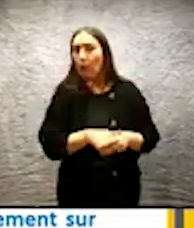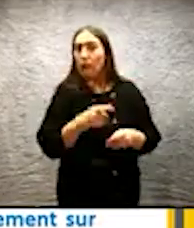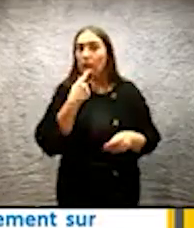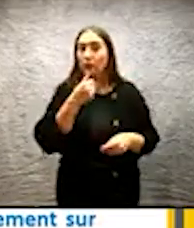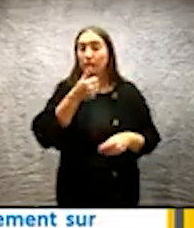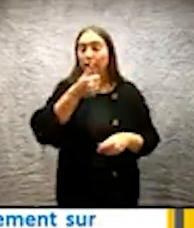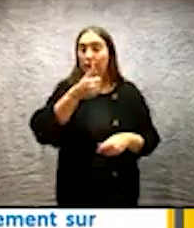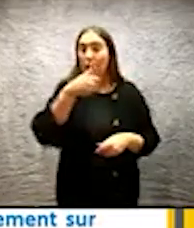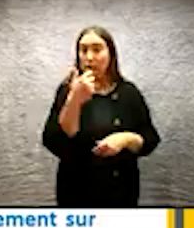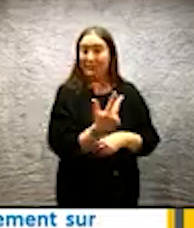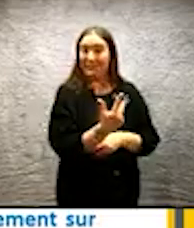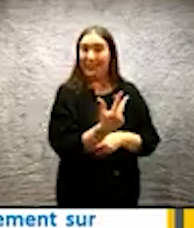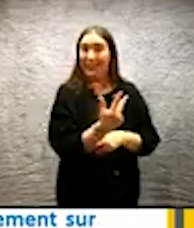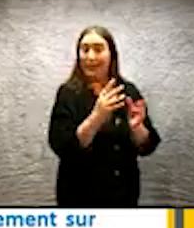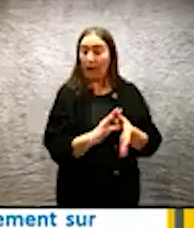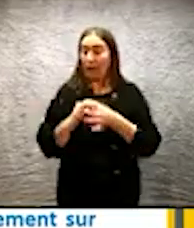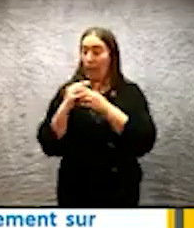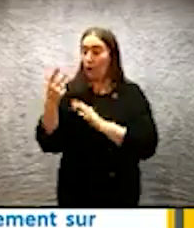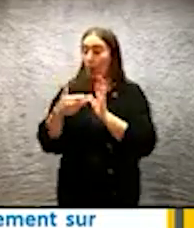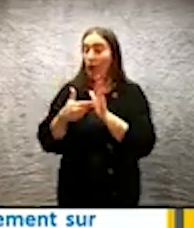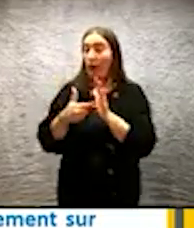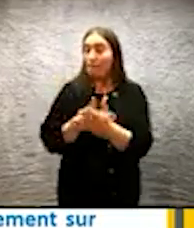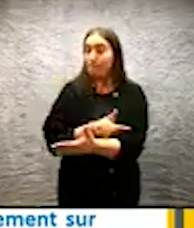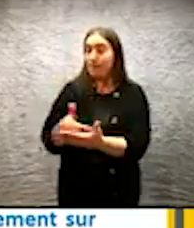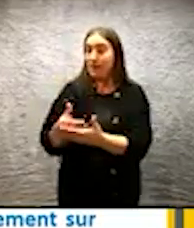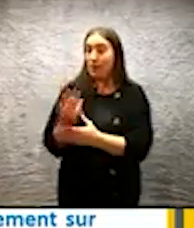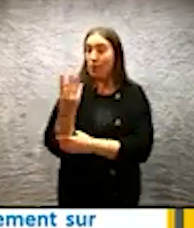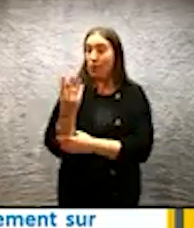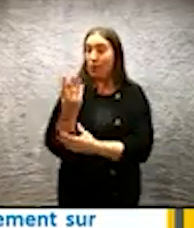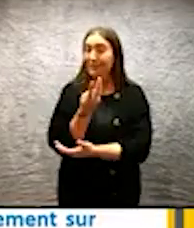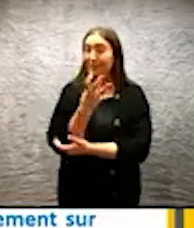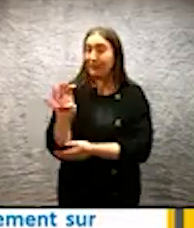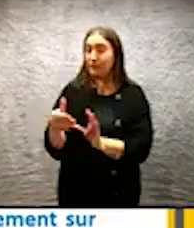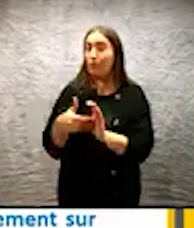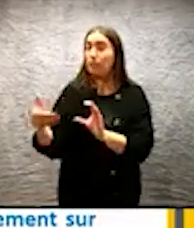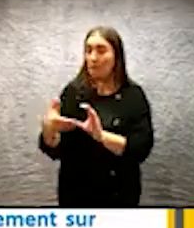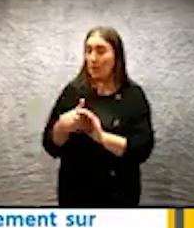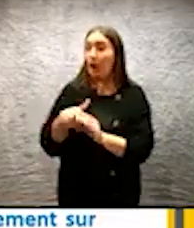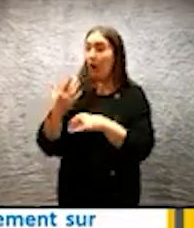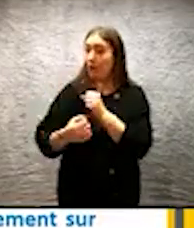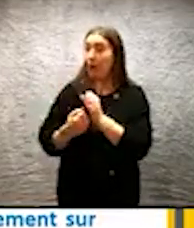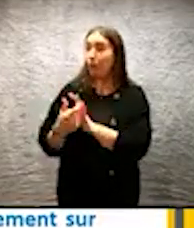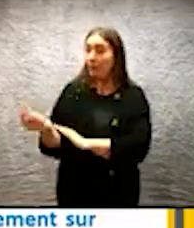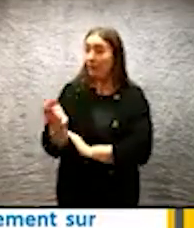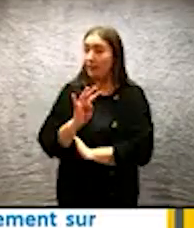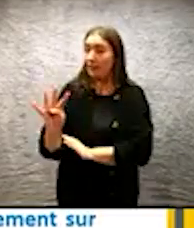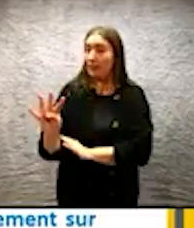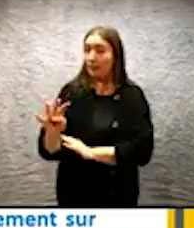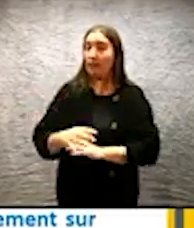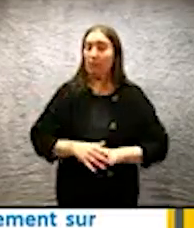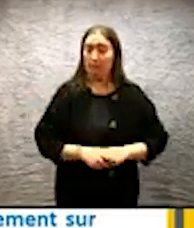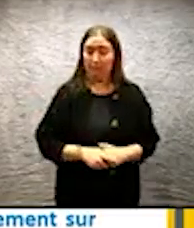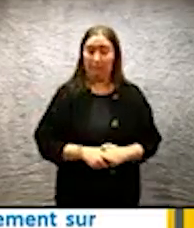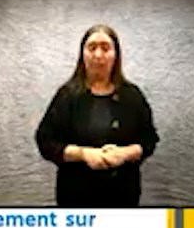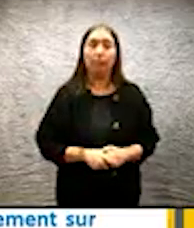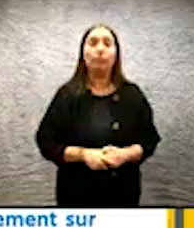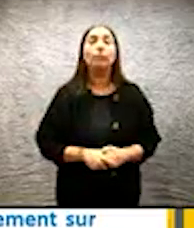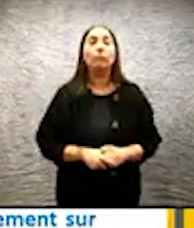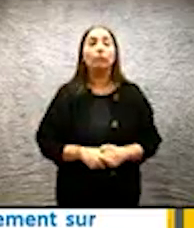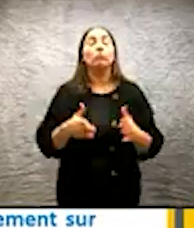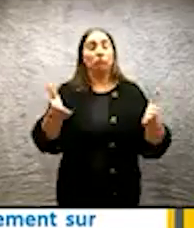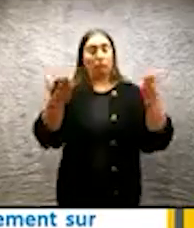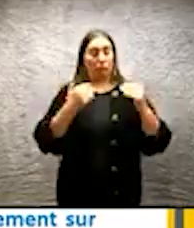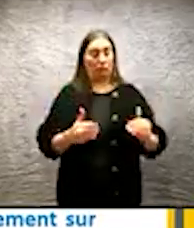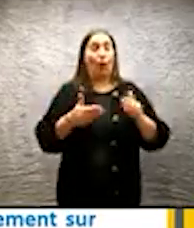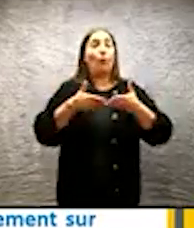des 3 400 000 qui avaient été ouverts pour 2024. Il y a la même proposition pour le port de